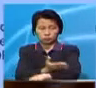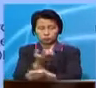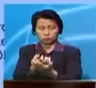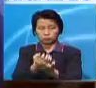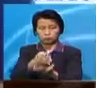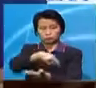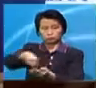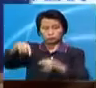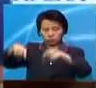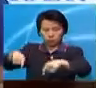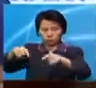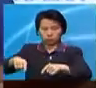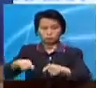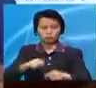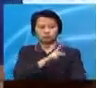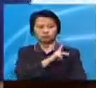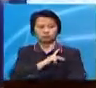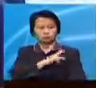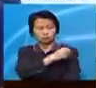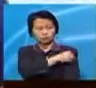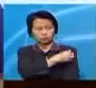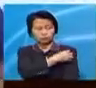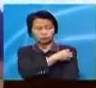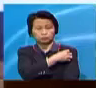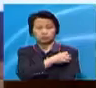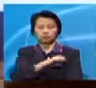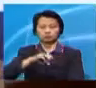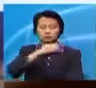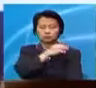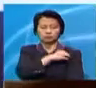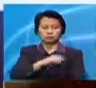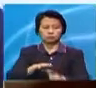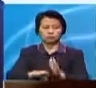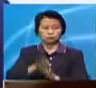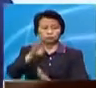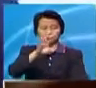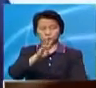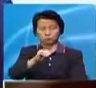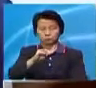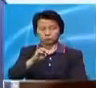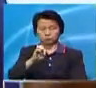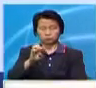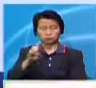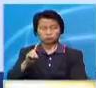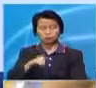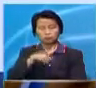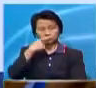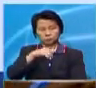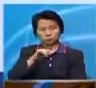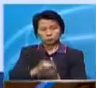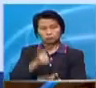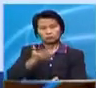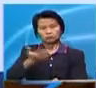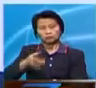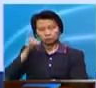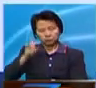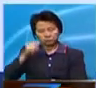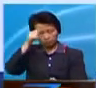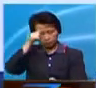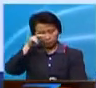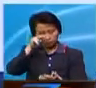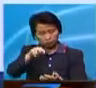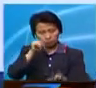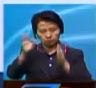rantau tersebut. Jelas Ketua Pegawai Eksekutif Perbadanan dan Pembangunan Multimedia MDEC Dato' Yasmin Mahmud, antara perkara yang perlu